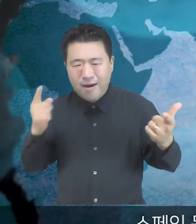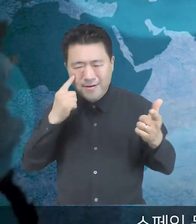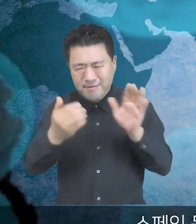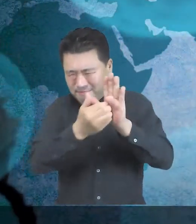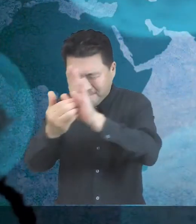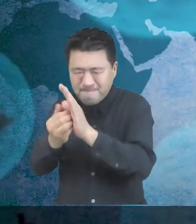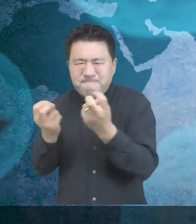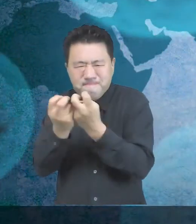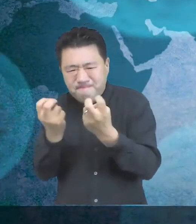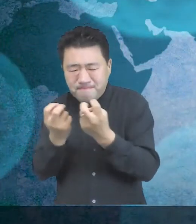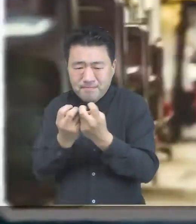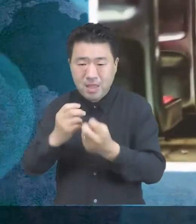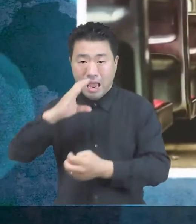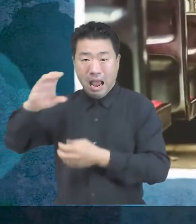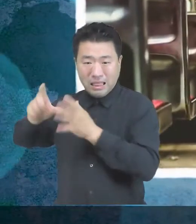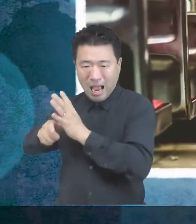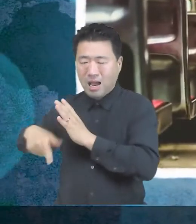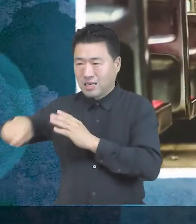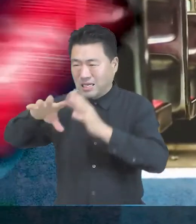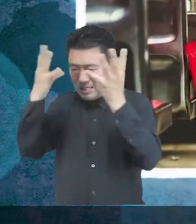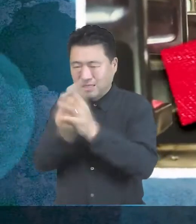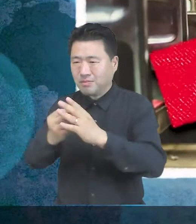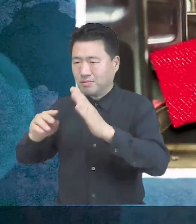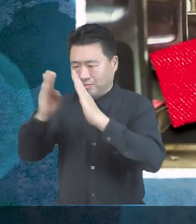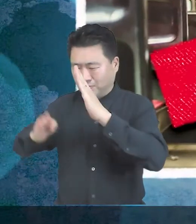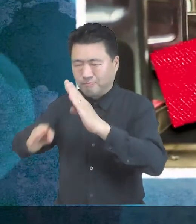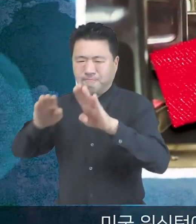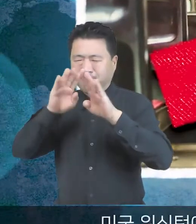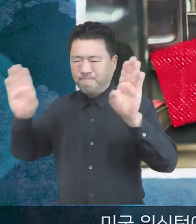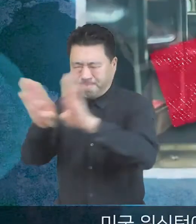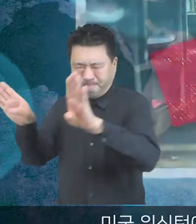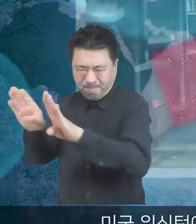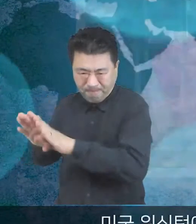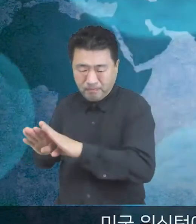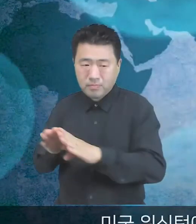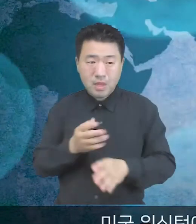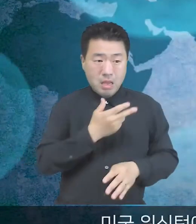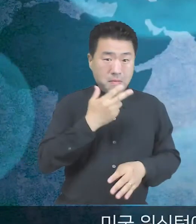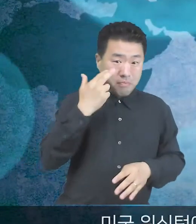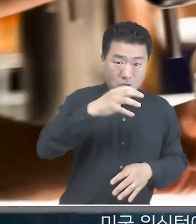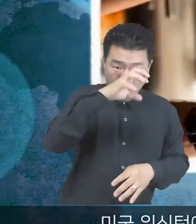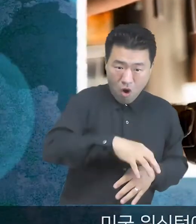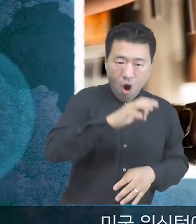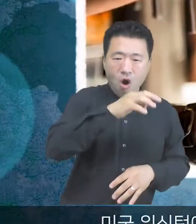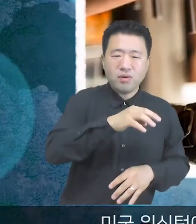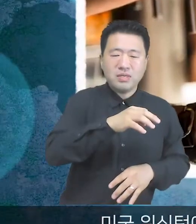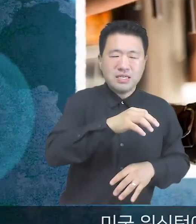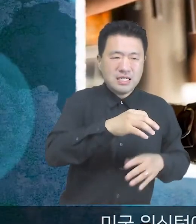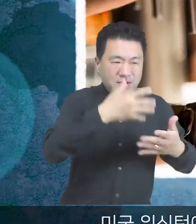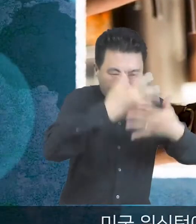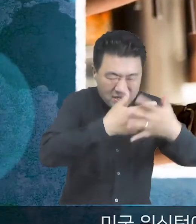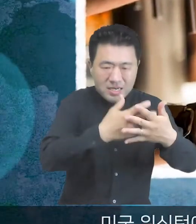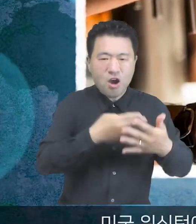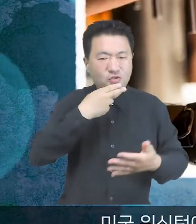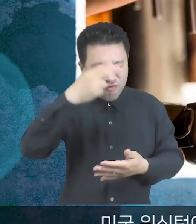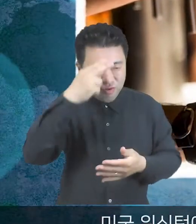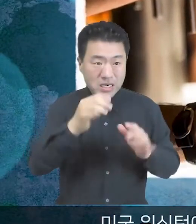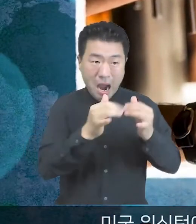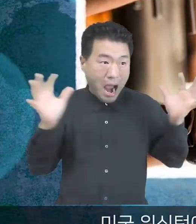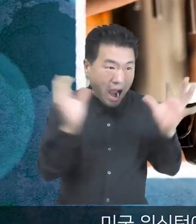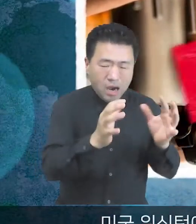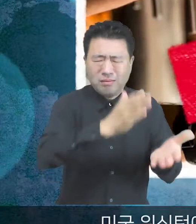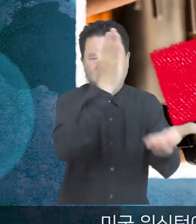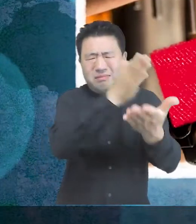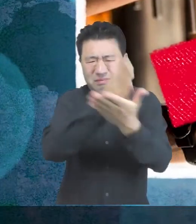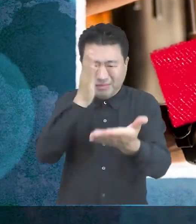내립니다. 캐나다에서는 모든 공공시설을 폐쇄했고, 미국 워싱턴에서도 극장과 술집 등 사람들이 많이